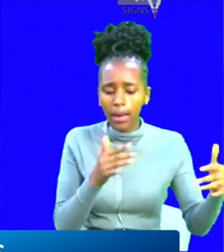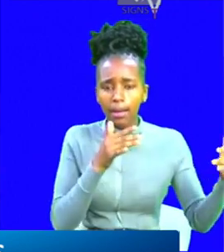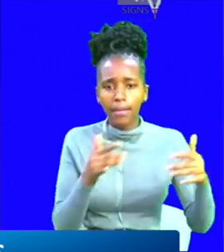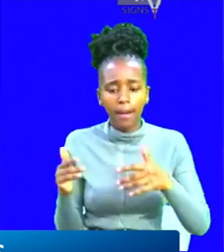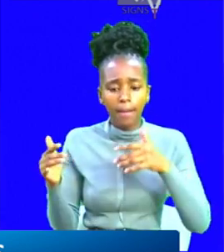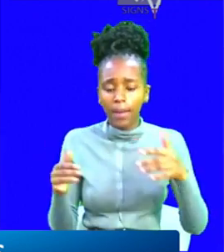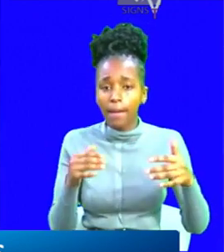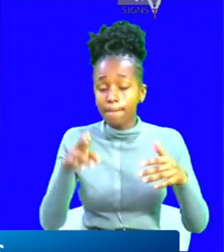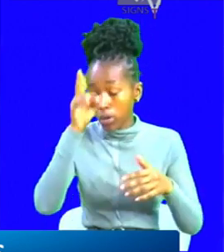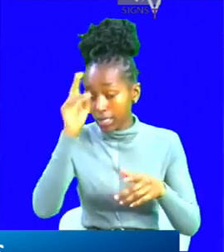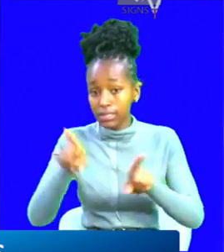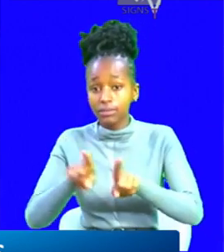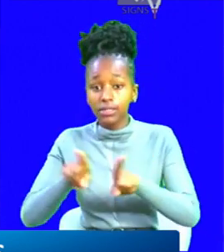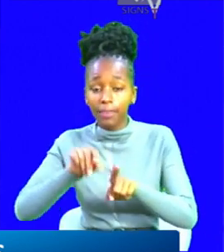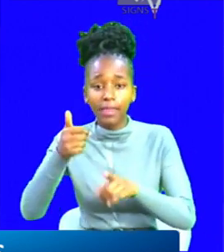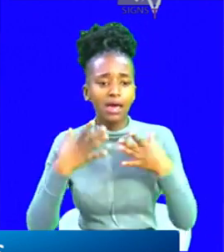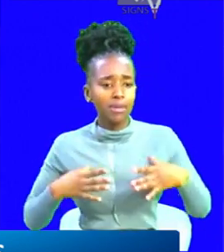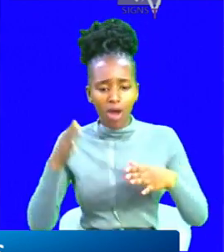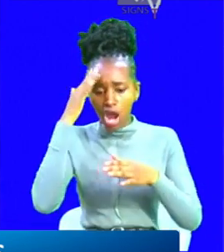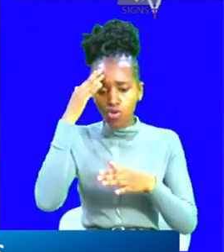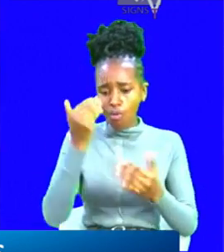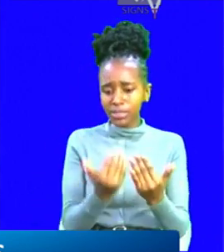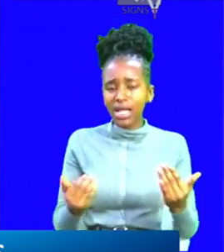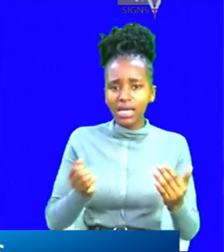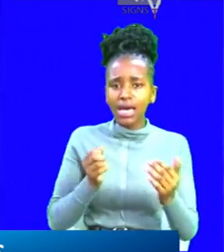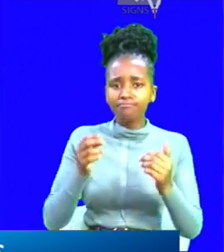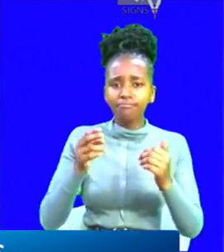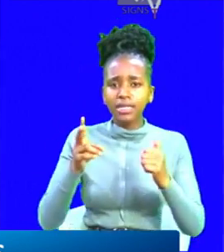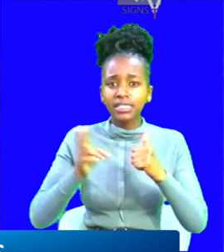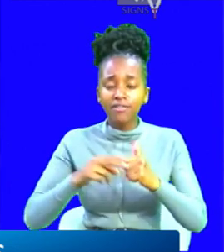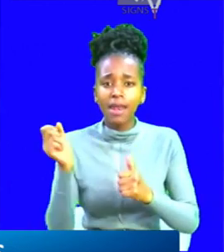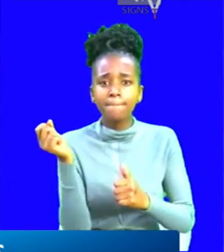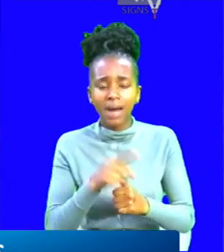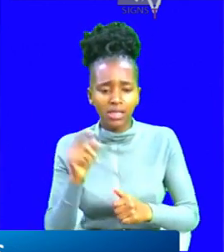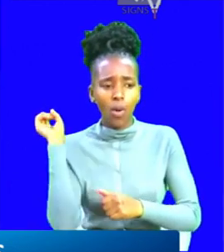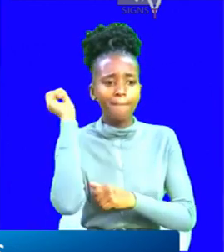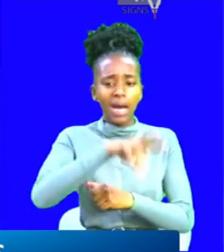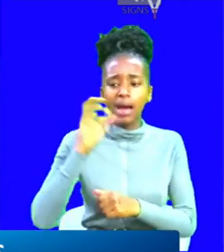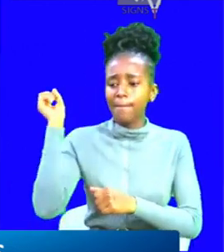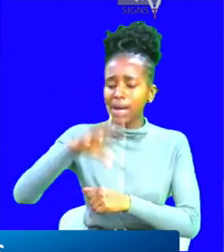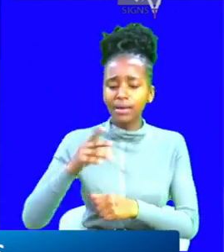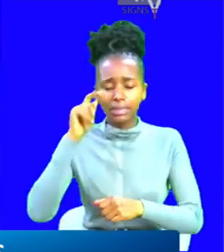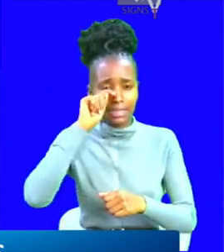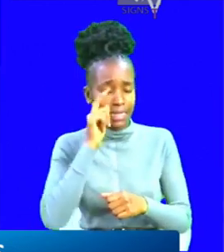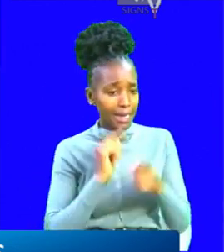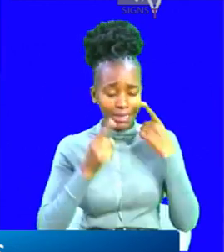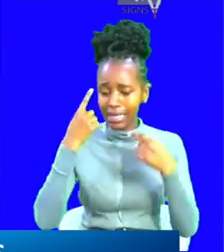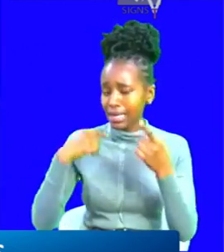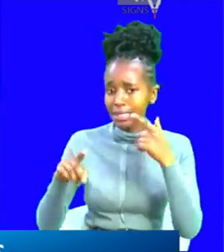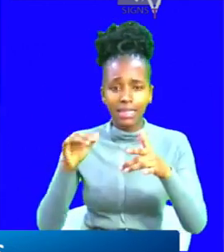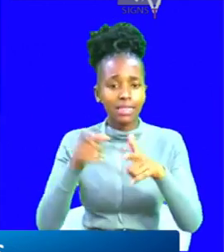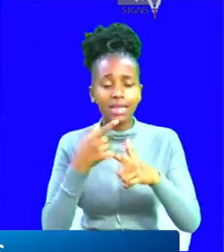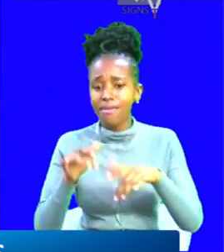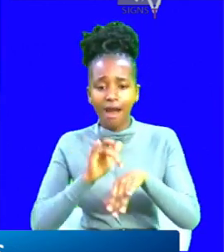kupumua. Na mimi sina chochote, sina mbele wala nyuma. Polisi wanakuja wanapiga tu tear gas kwa plot ndani. Kwa hiyo maandamano ilikuwa